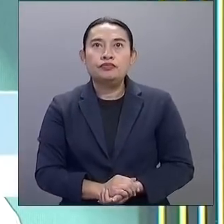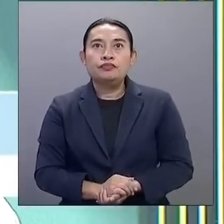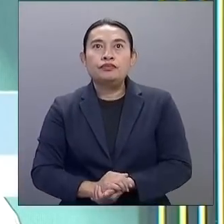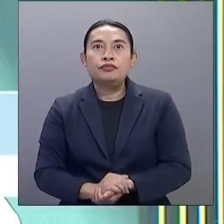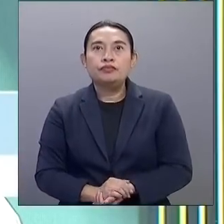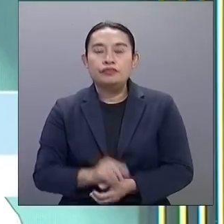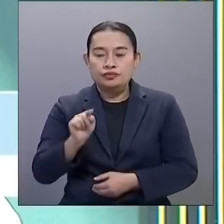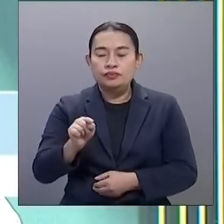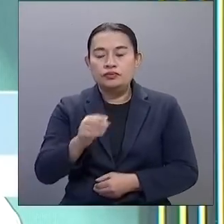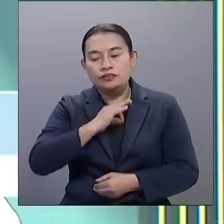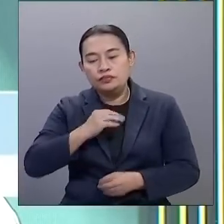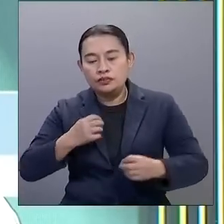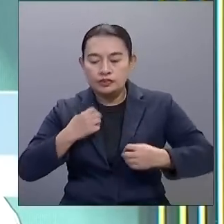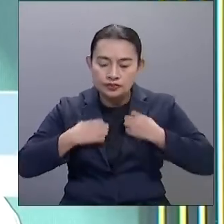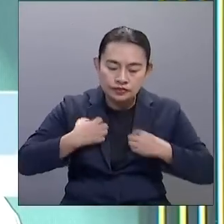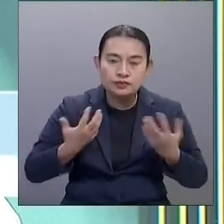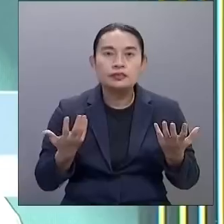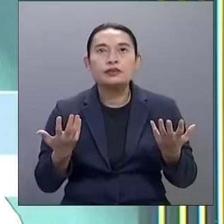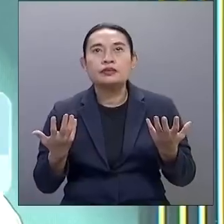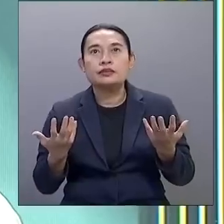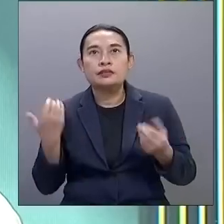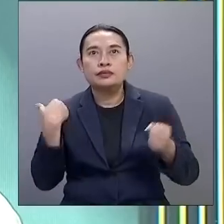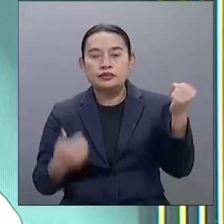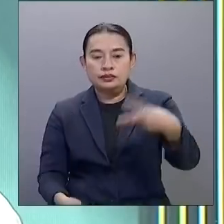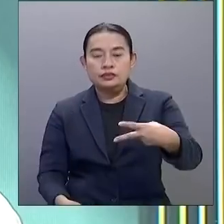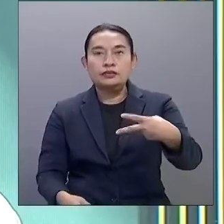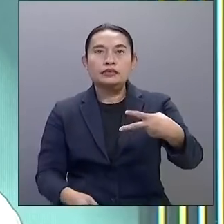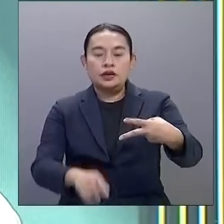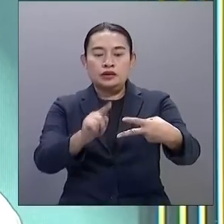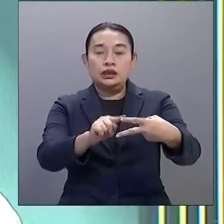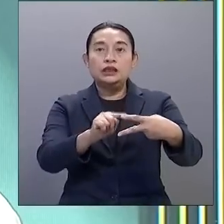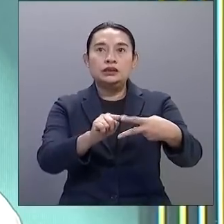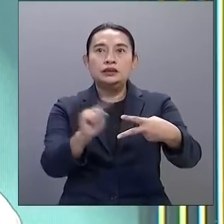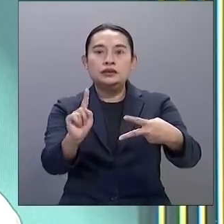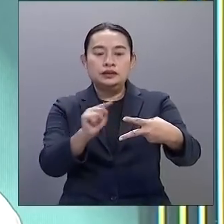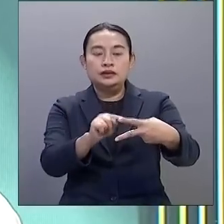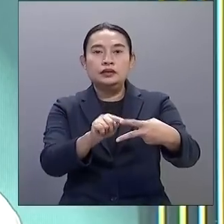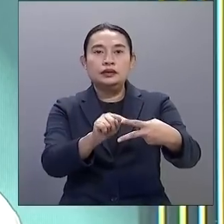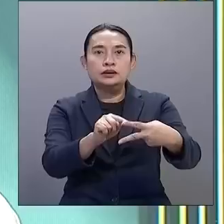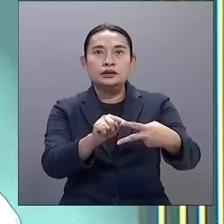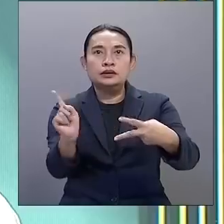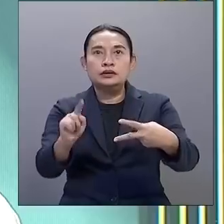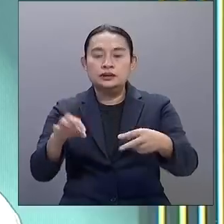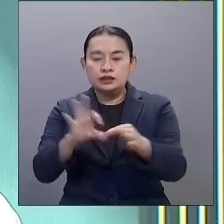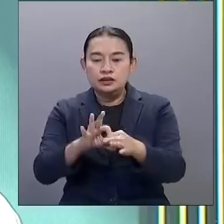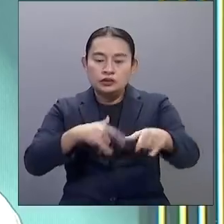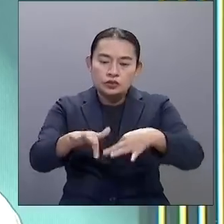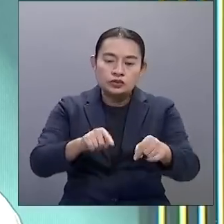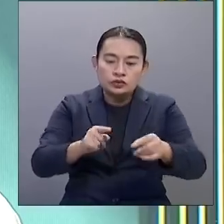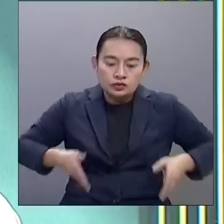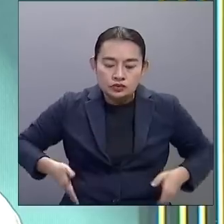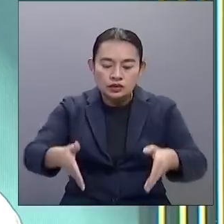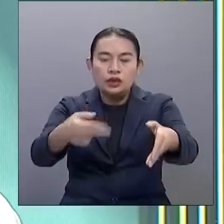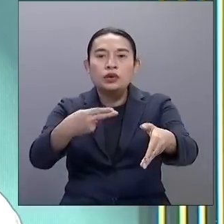ความเดือดร้อนรำคาญเนี่ยนะครับมันจะมีอยู่สองส่วนตอนนี้นะเอาแต่ภาพรวมๆส่วนแรกก็คือกระทำอยู่บนพื้นที่สาธารณะบนถนนหลวงอะไ